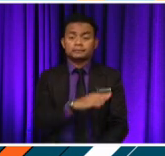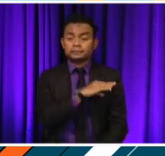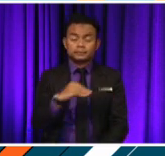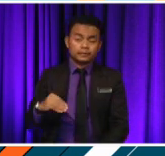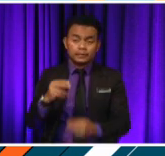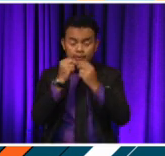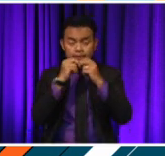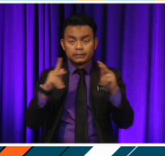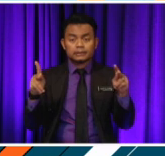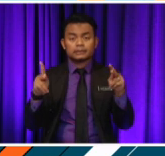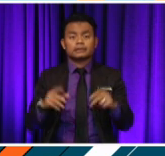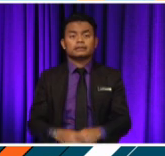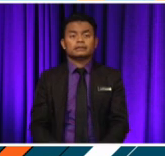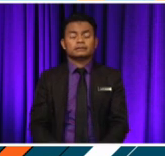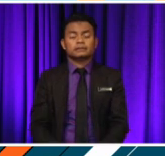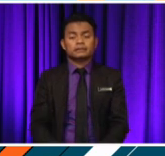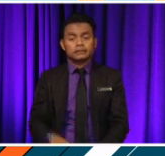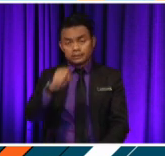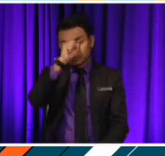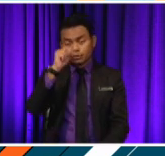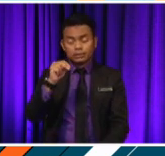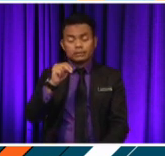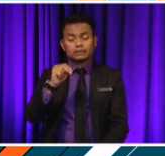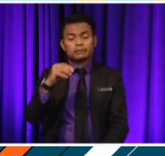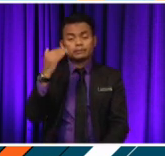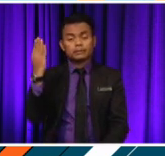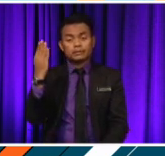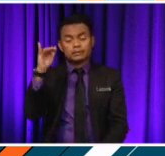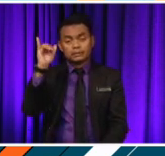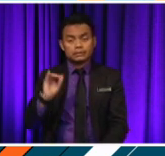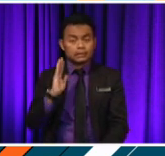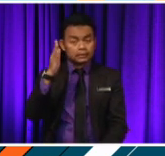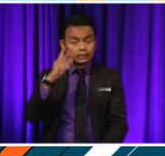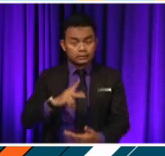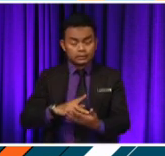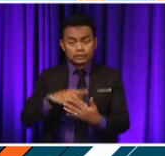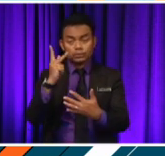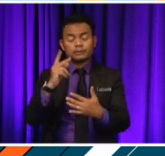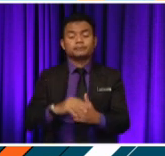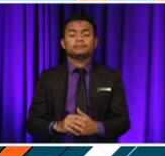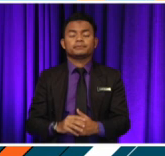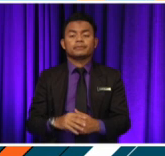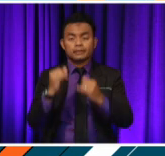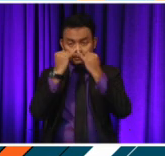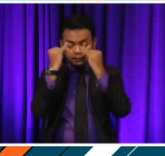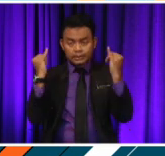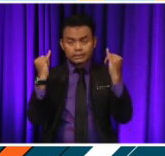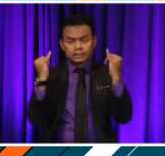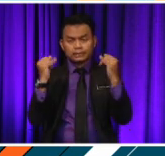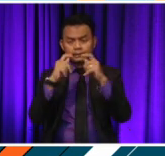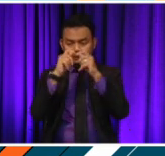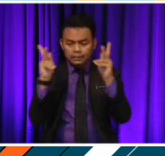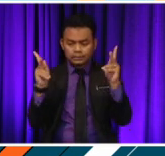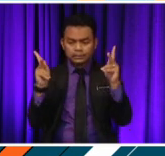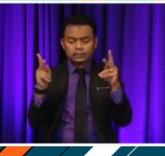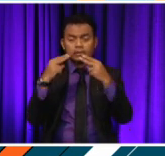saudara ikan berikan Sony lazim lah yang akan keluar dalam pemeriksaan yang kedua jelaskan Terangkan Uraikan Aidah tentang kaitan